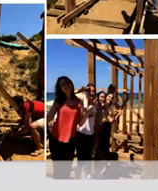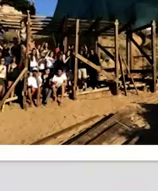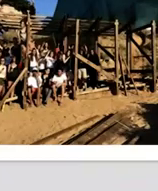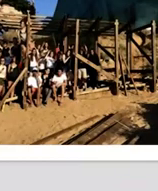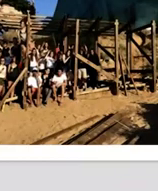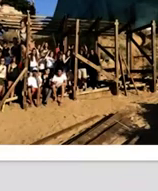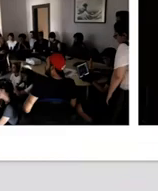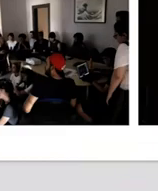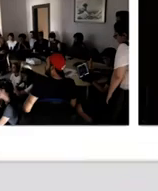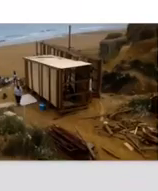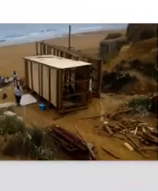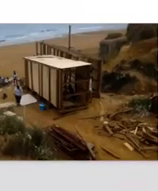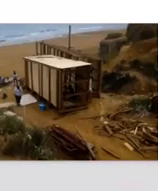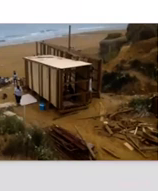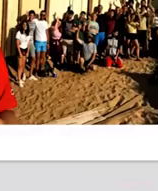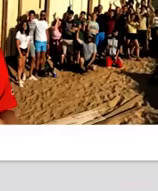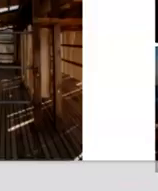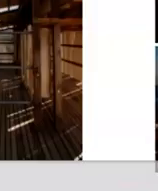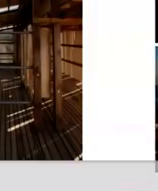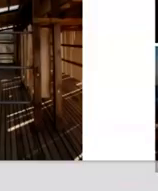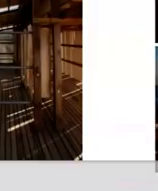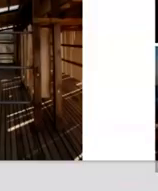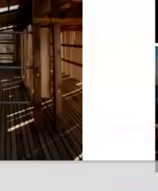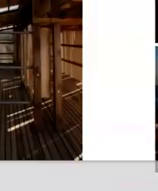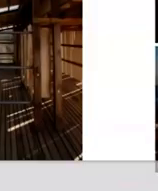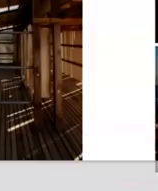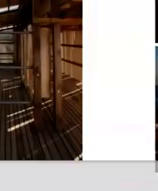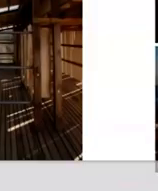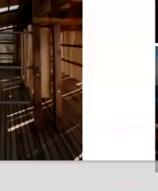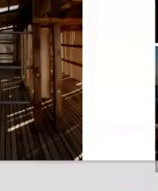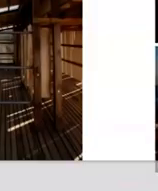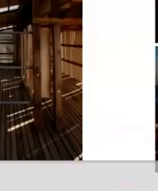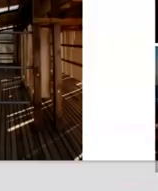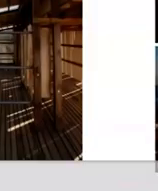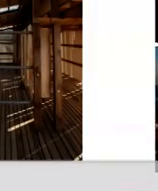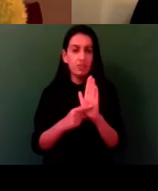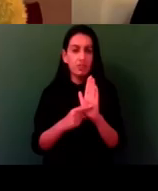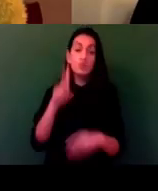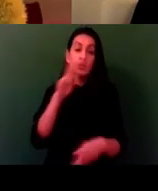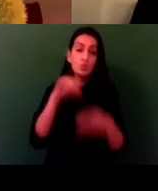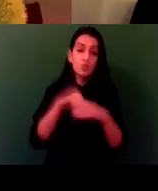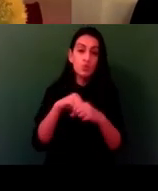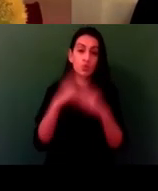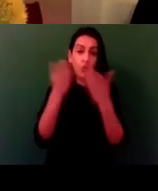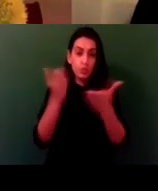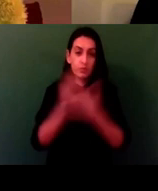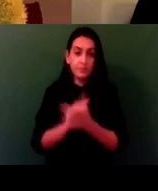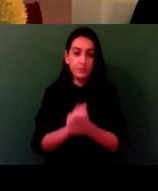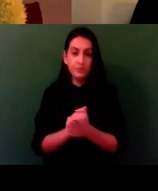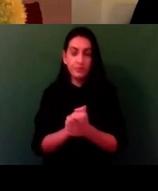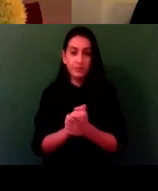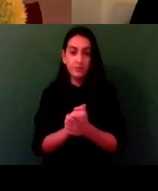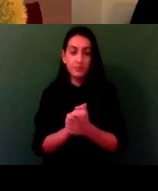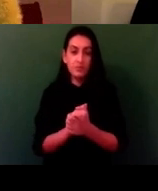Boğaziçi Üniversitesi öğrencileri. Böyle de bir sonuç ortaya çıktı. Şimdi bu tabii ki çok istisnai bir durum. Şu açıdan